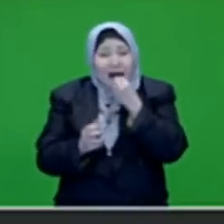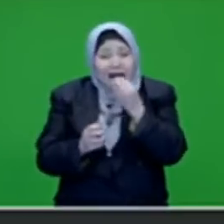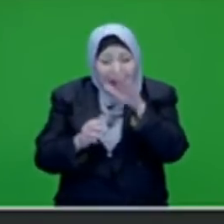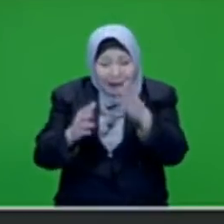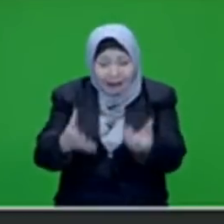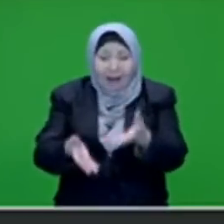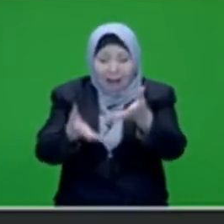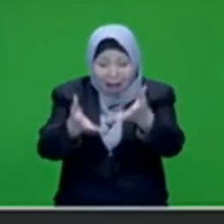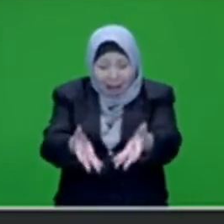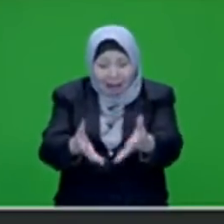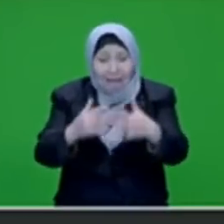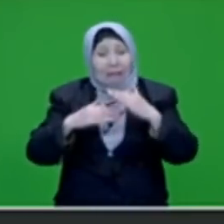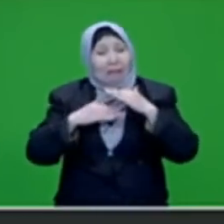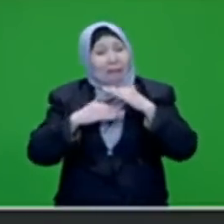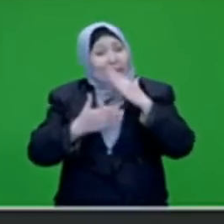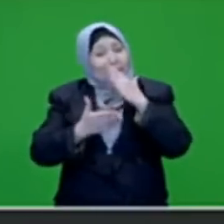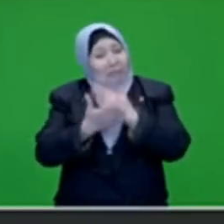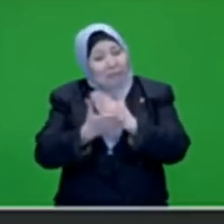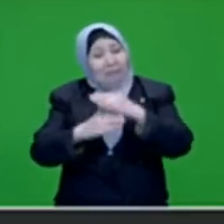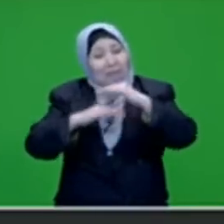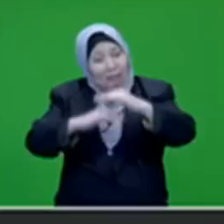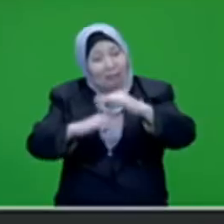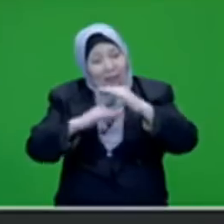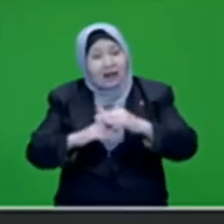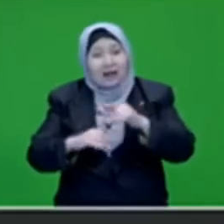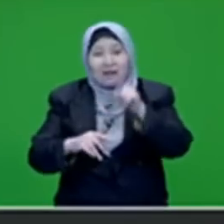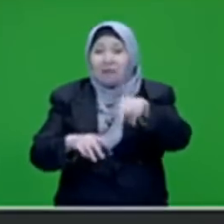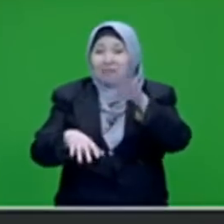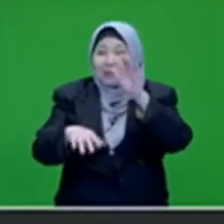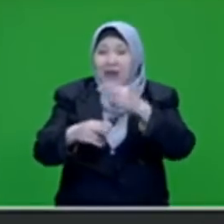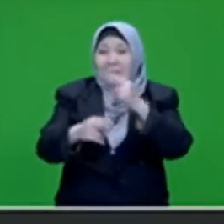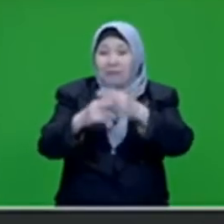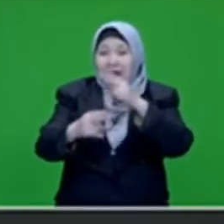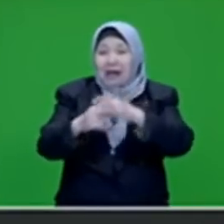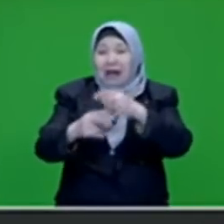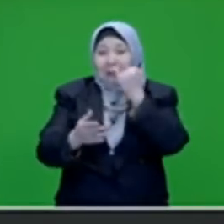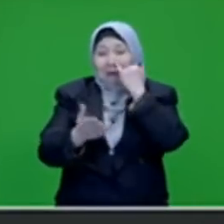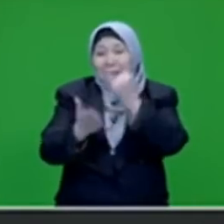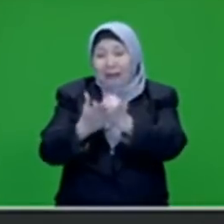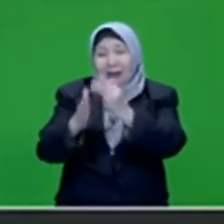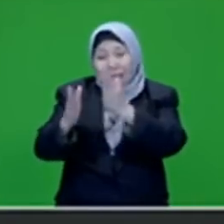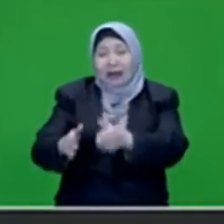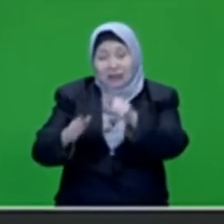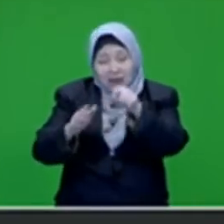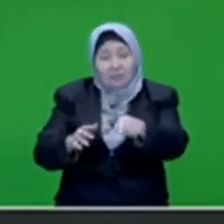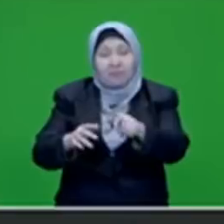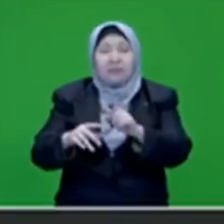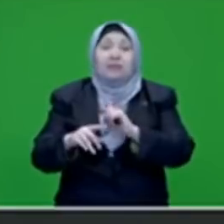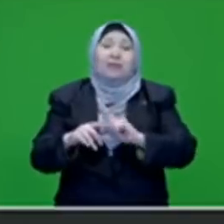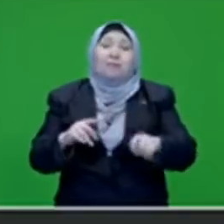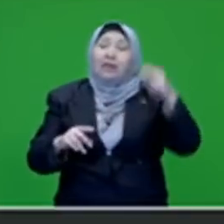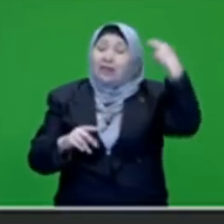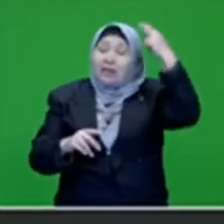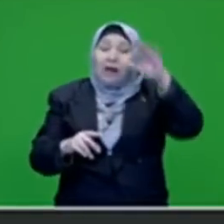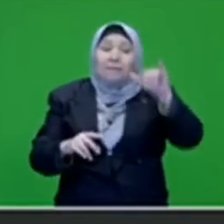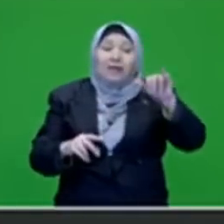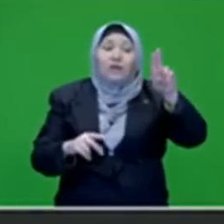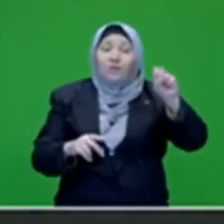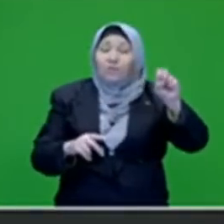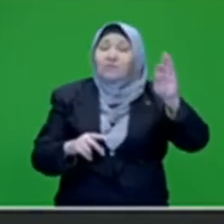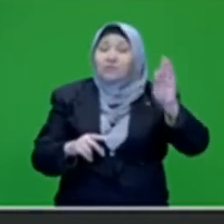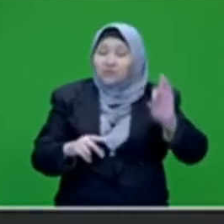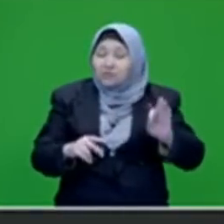di apa ni, di dilayan sebagai penjenayah. Tapi Nabi Yusuf kata, Rabbi sijinu ahabbu ilayya mimma